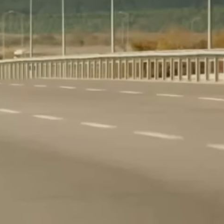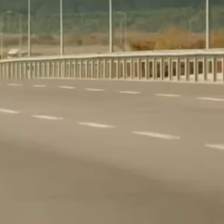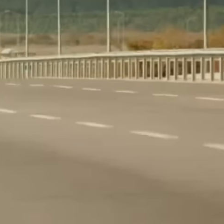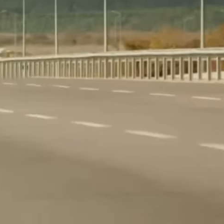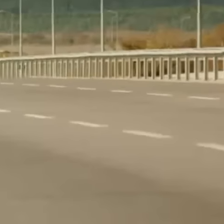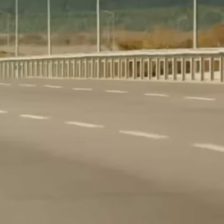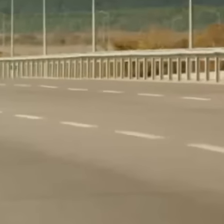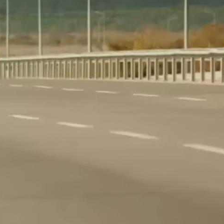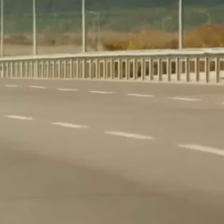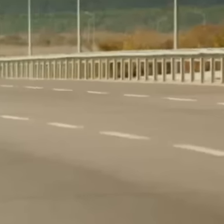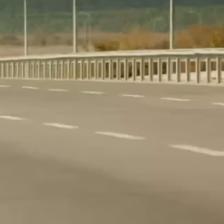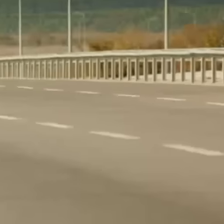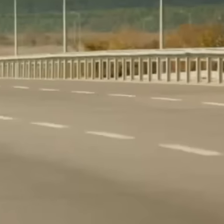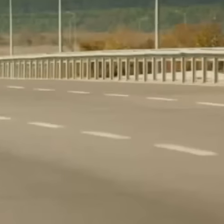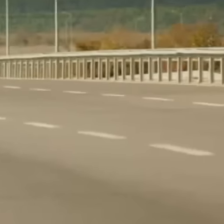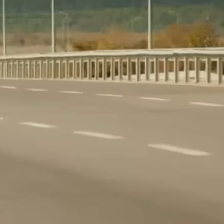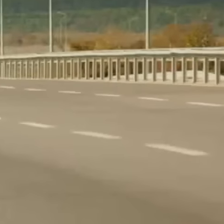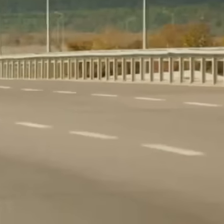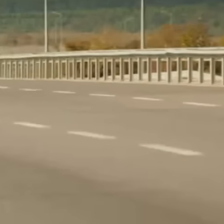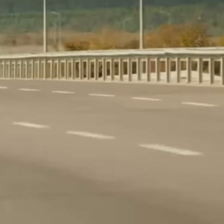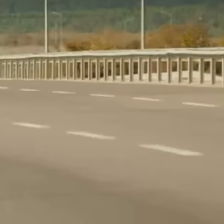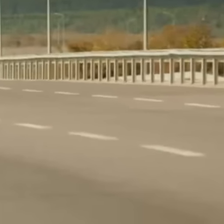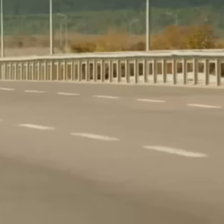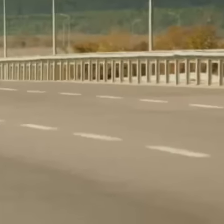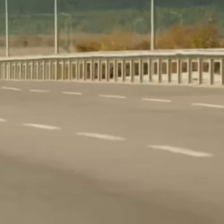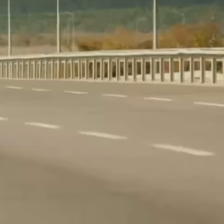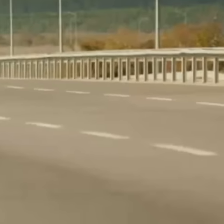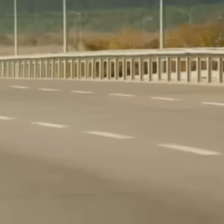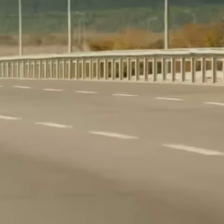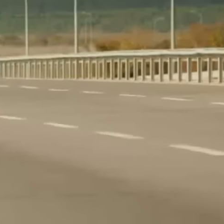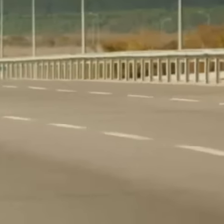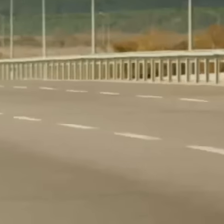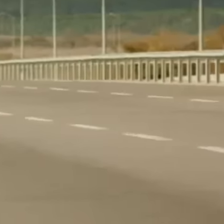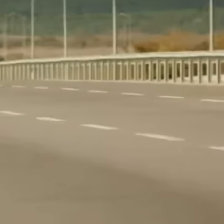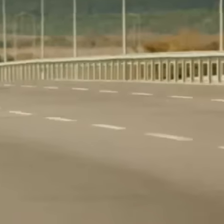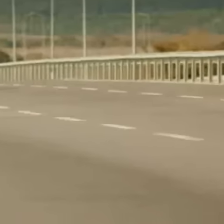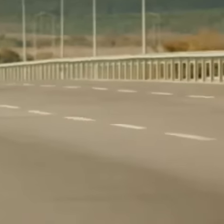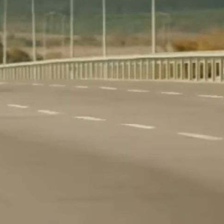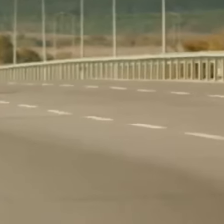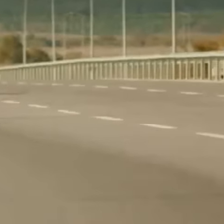Otoyol.